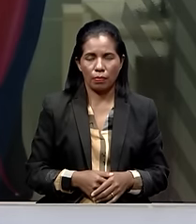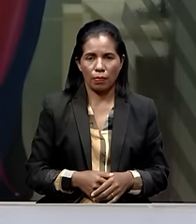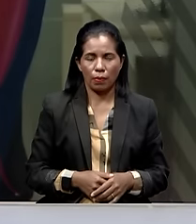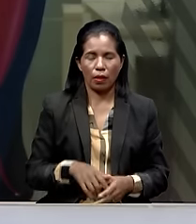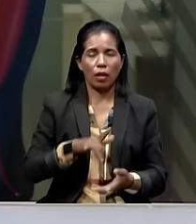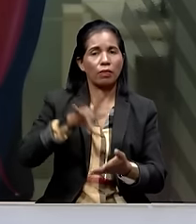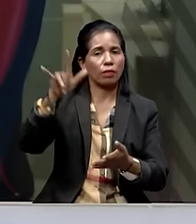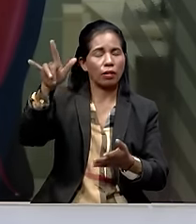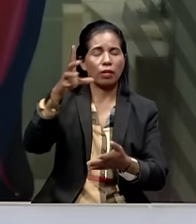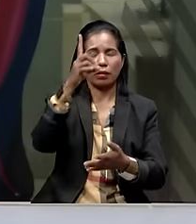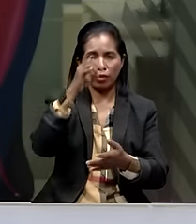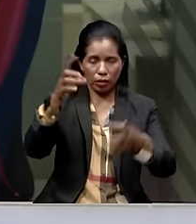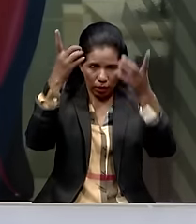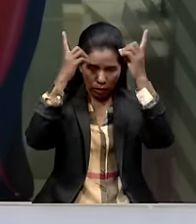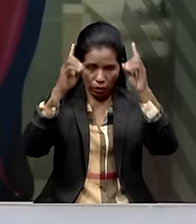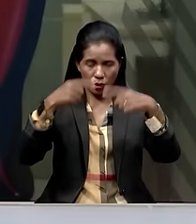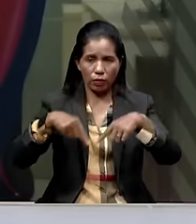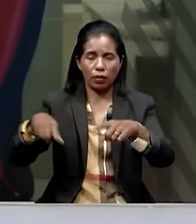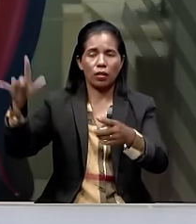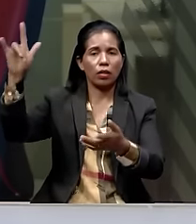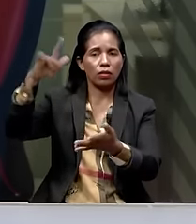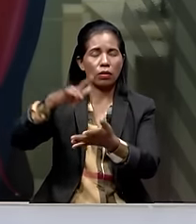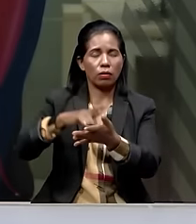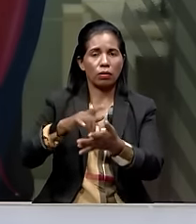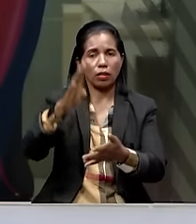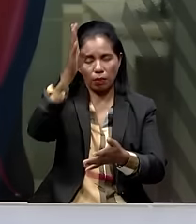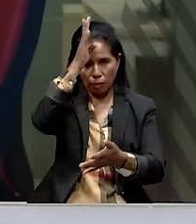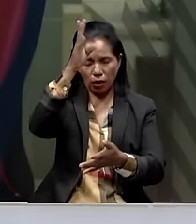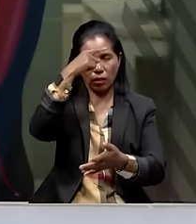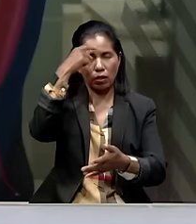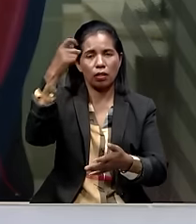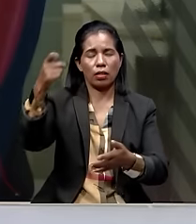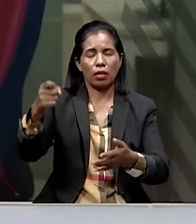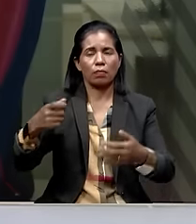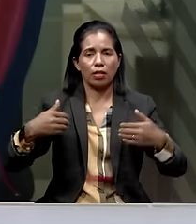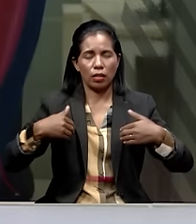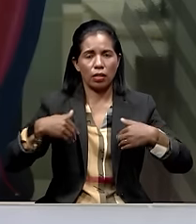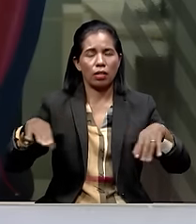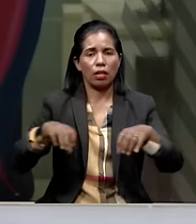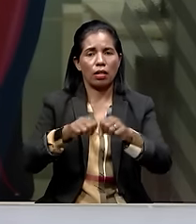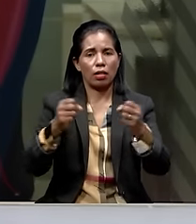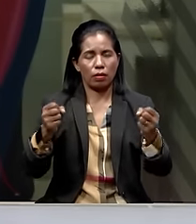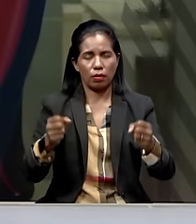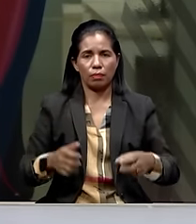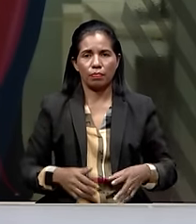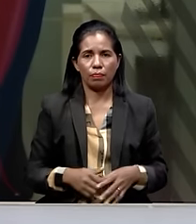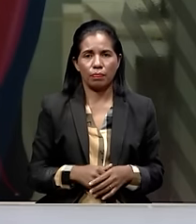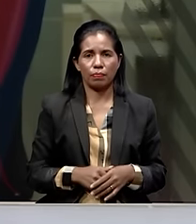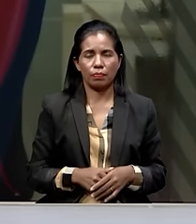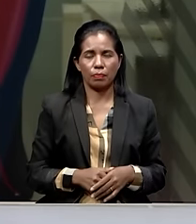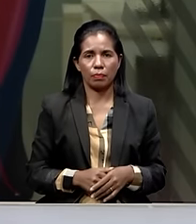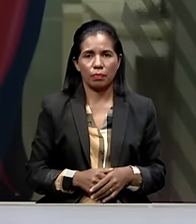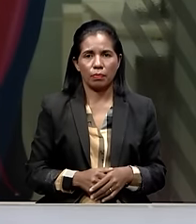Avião aerodile decide fila fali batung hi aeron mura Bali, tamo perturbação em sistema hidráulico.